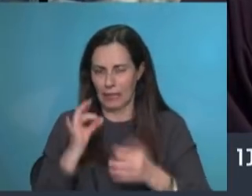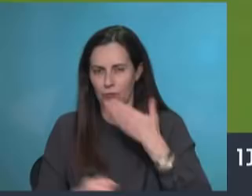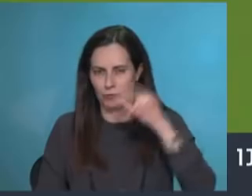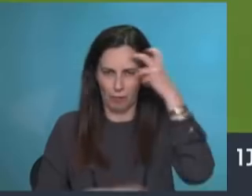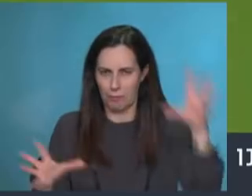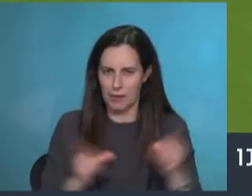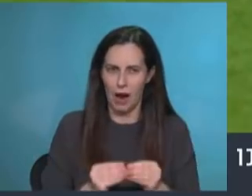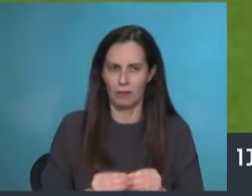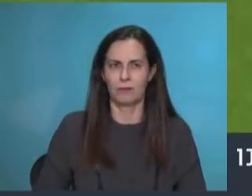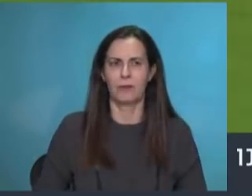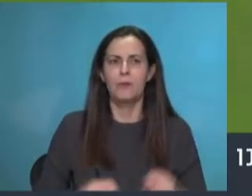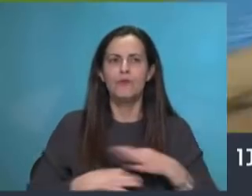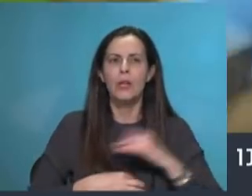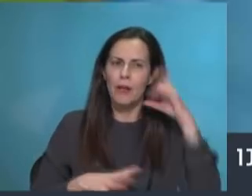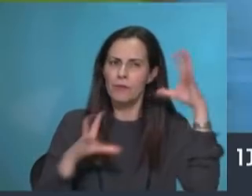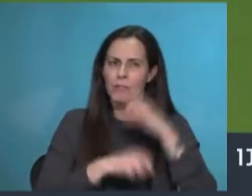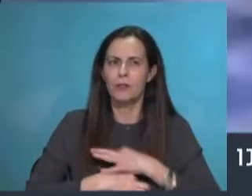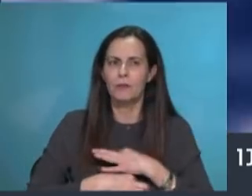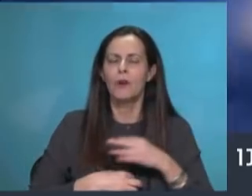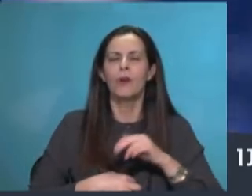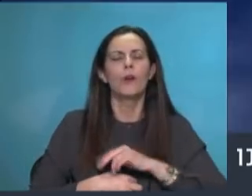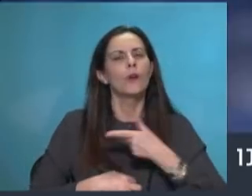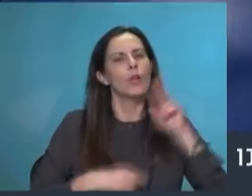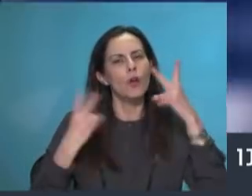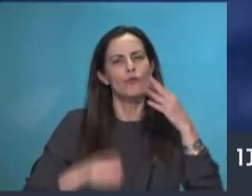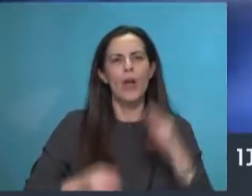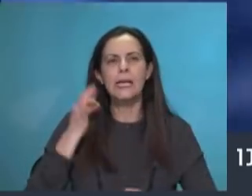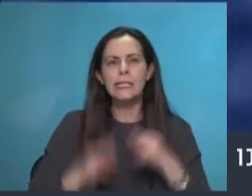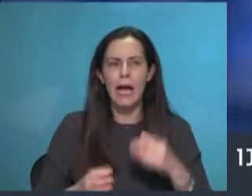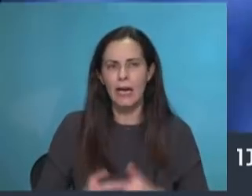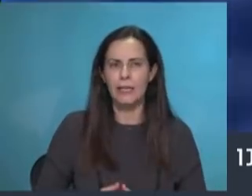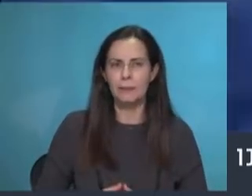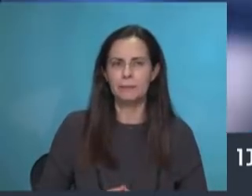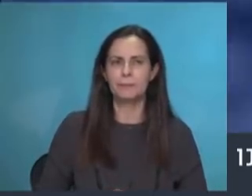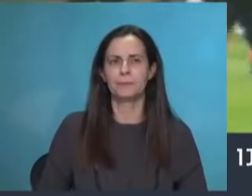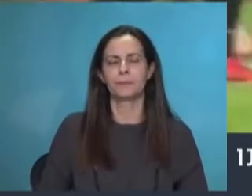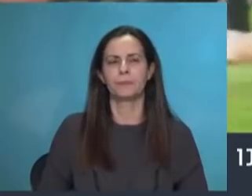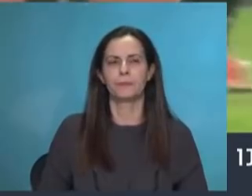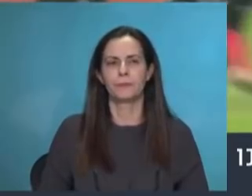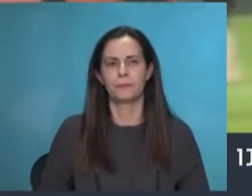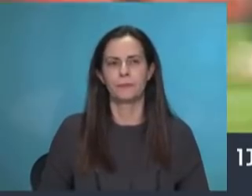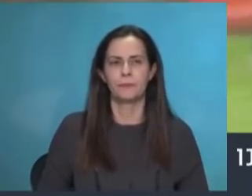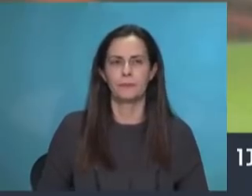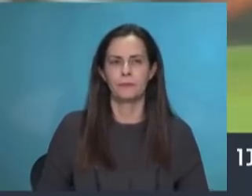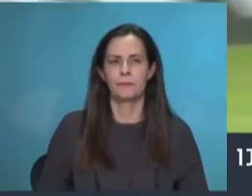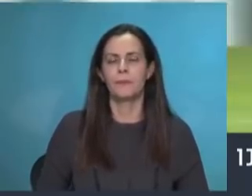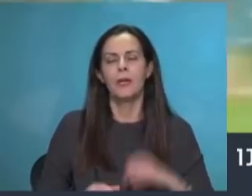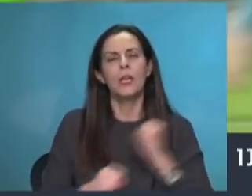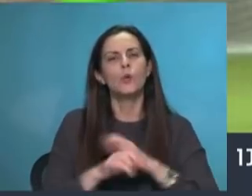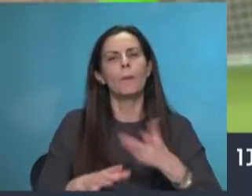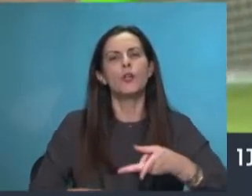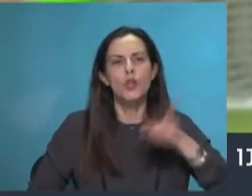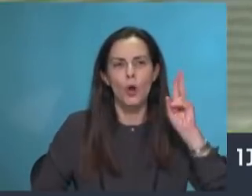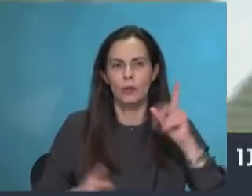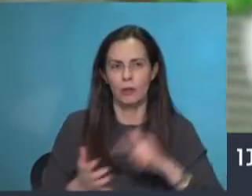really good. For me it was just more important the players, where I think for my philosophy they helped me the most, or they helped the